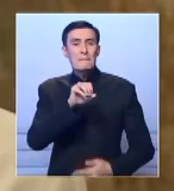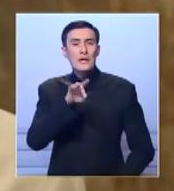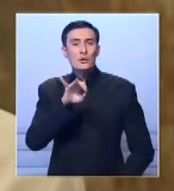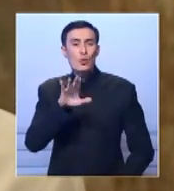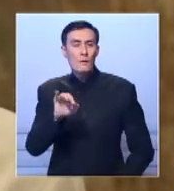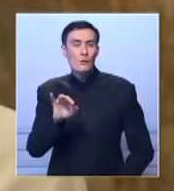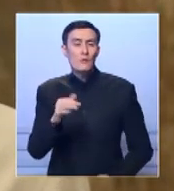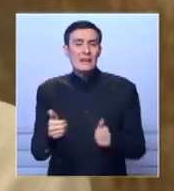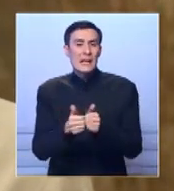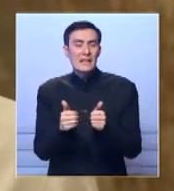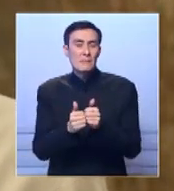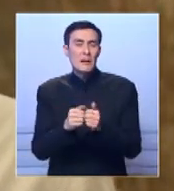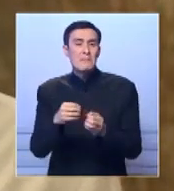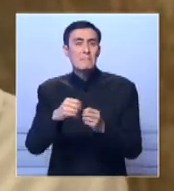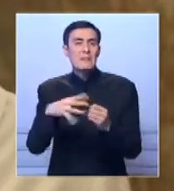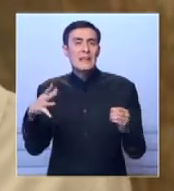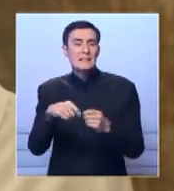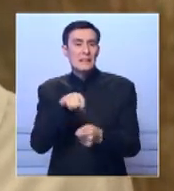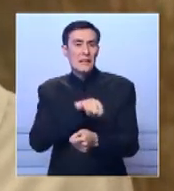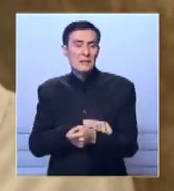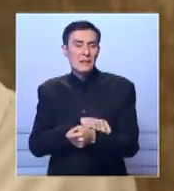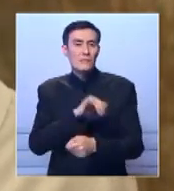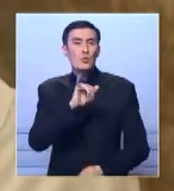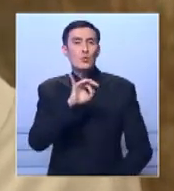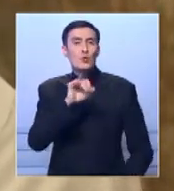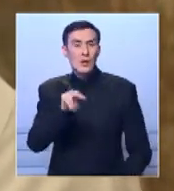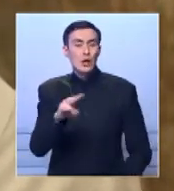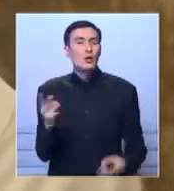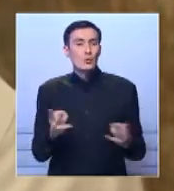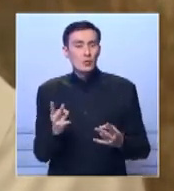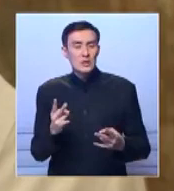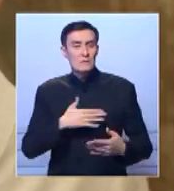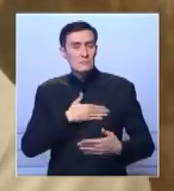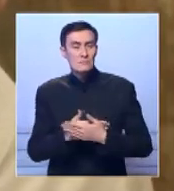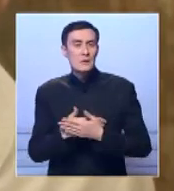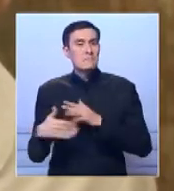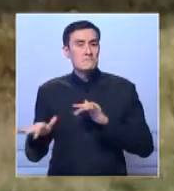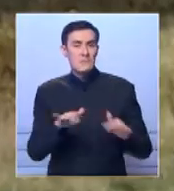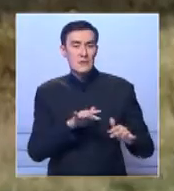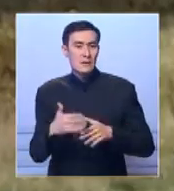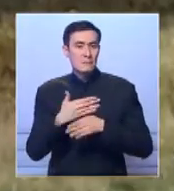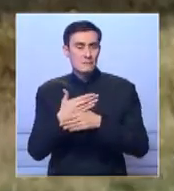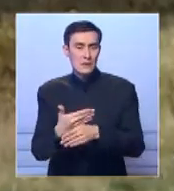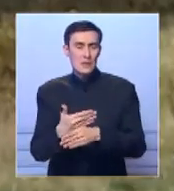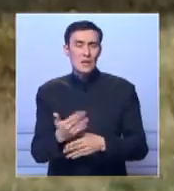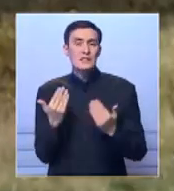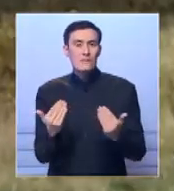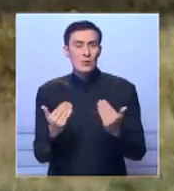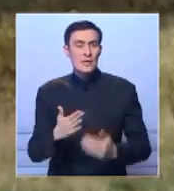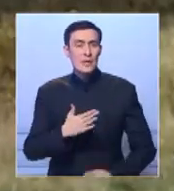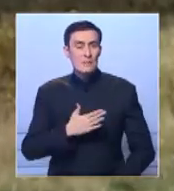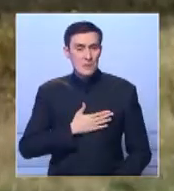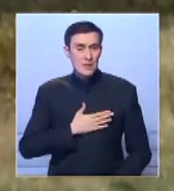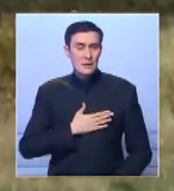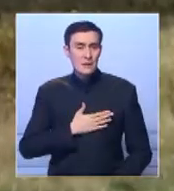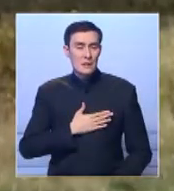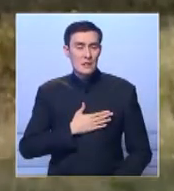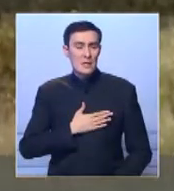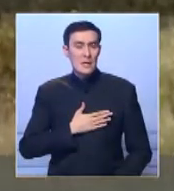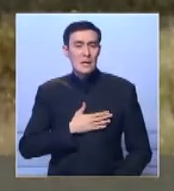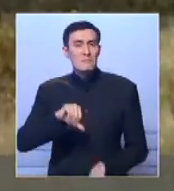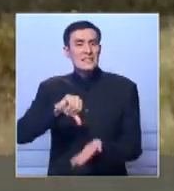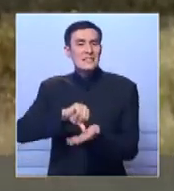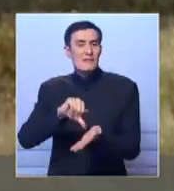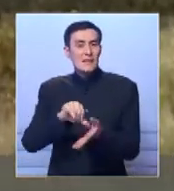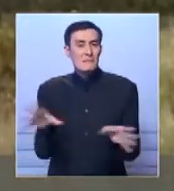Урала около 15 километров. Урал загрязняется, нужно принимать уже серьезные меры. Мы сегодня с